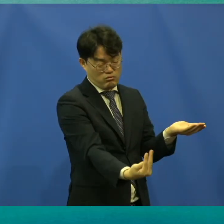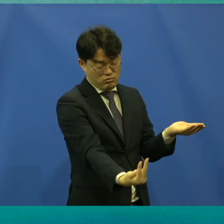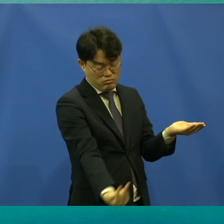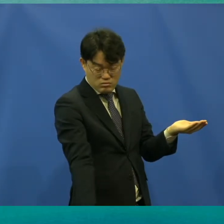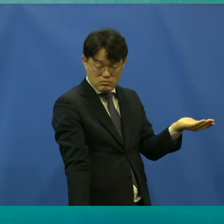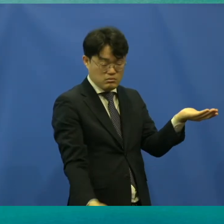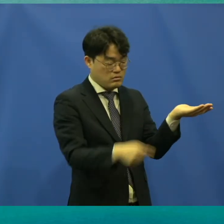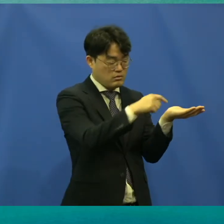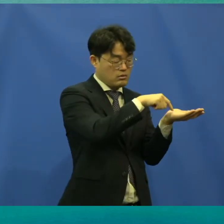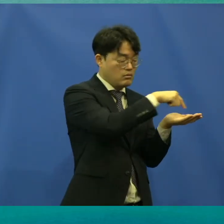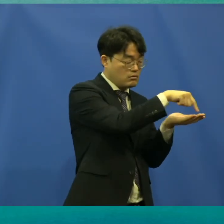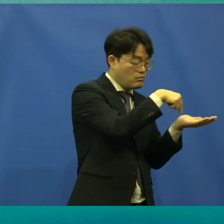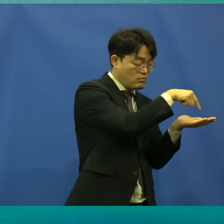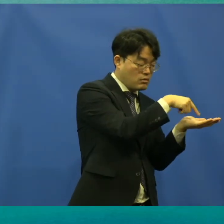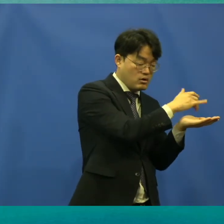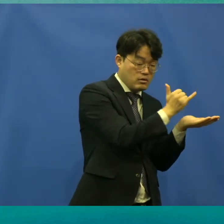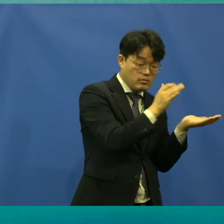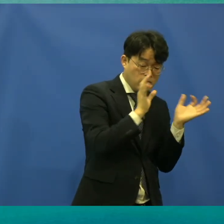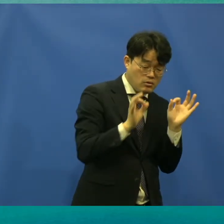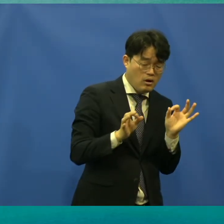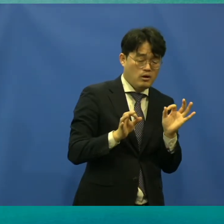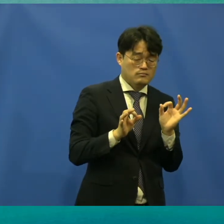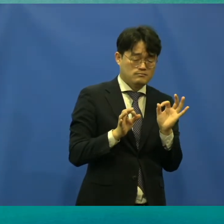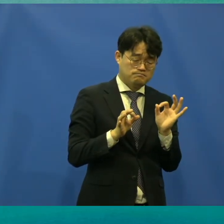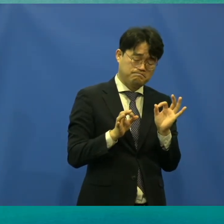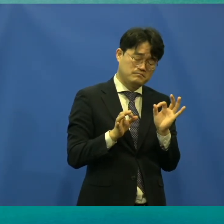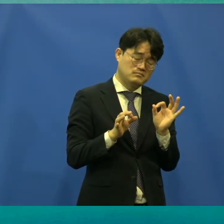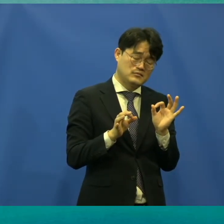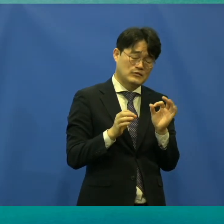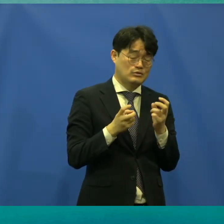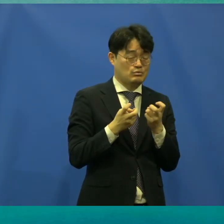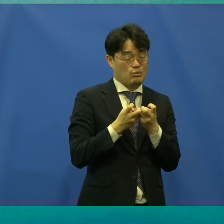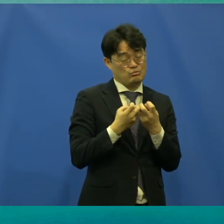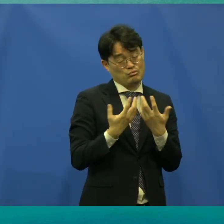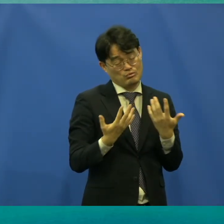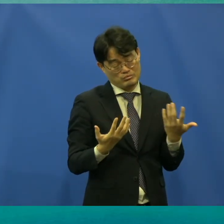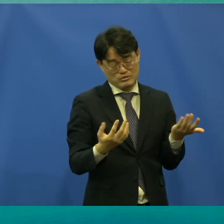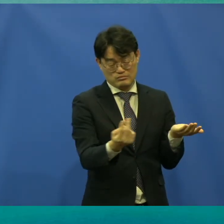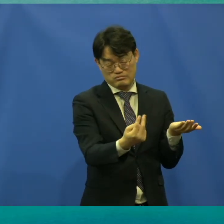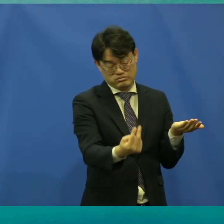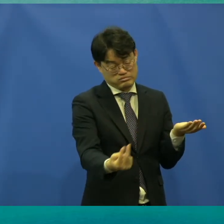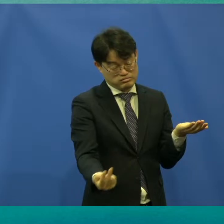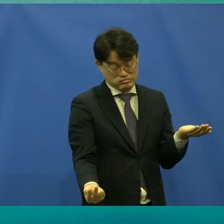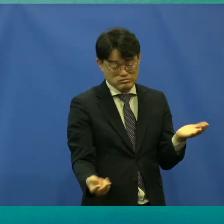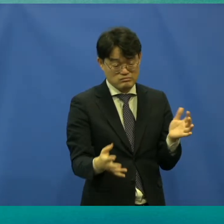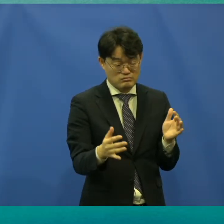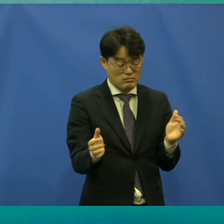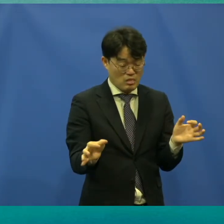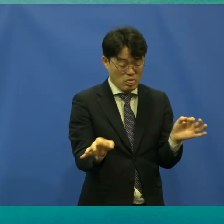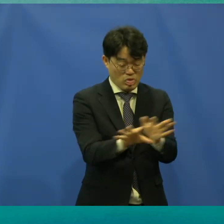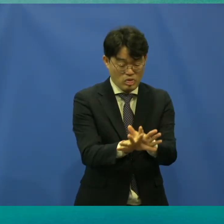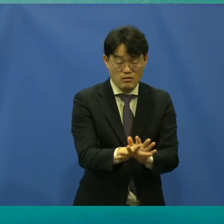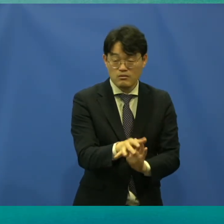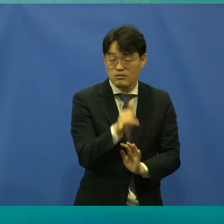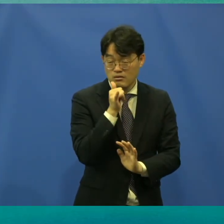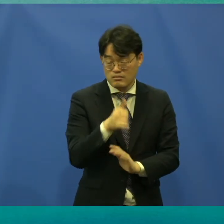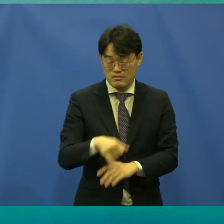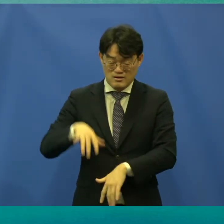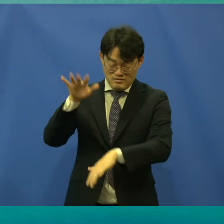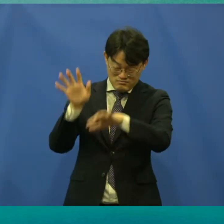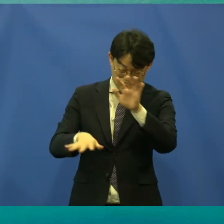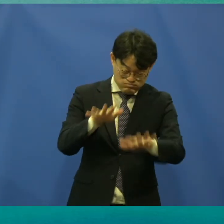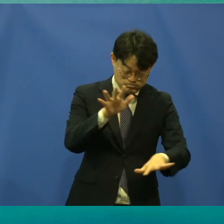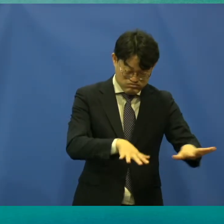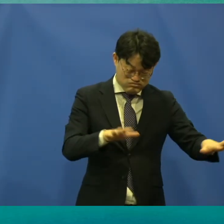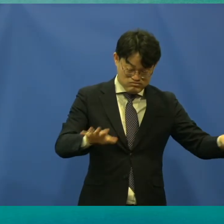사람들의 눈앞에서 허우적거리기만 해도 제거할 수 있습니다. 흔적도 없이 사라졌습니다. 성난 그 바다는